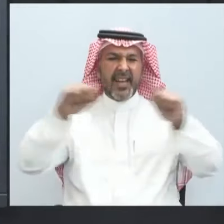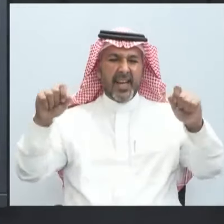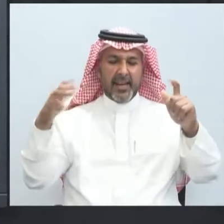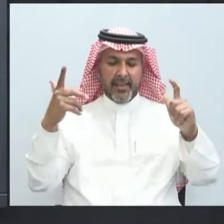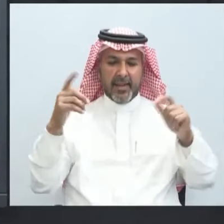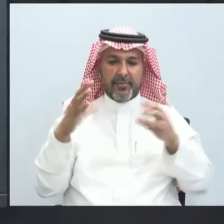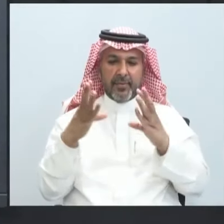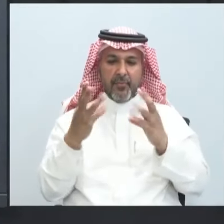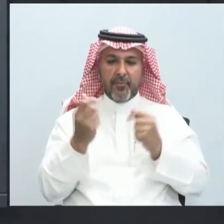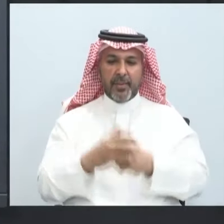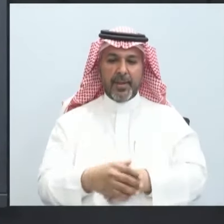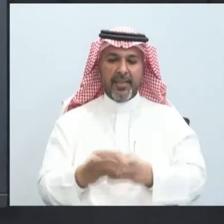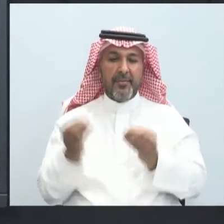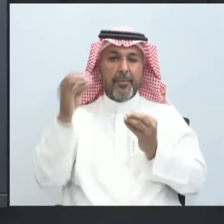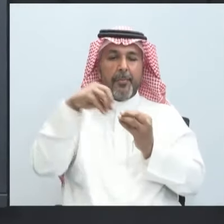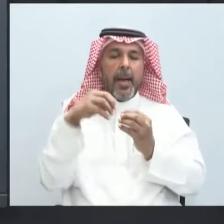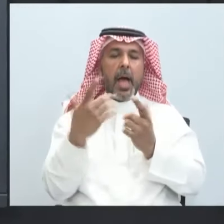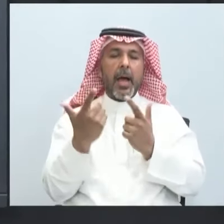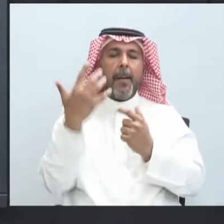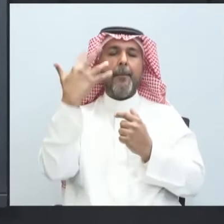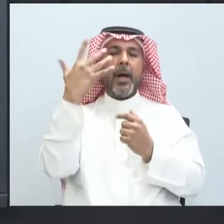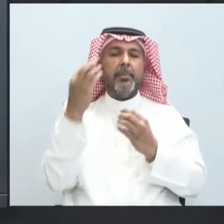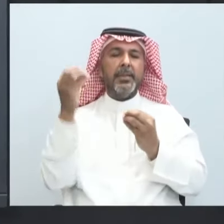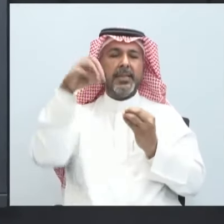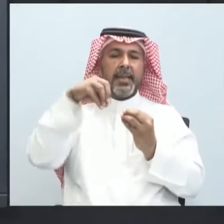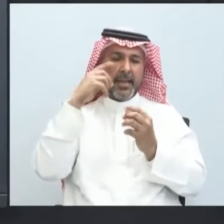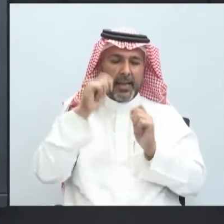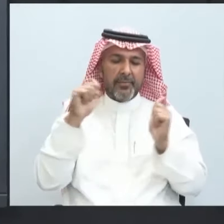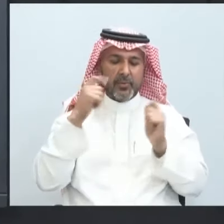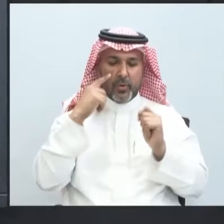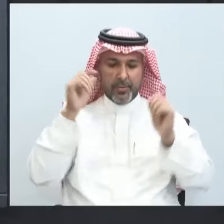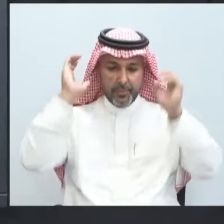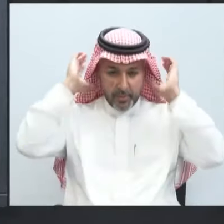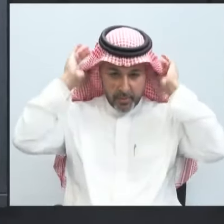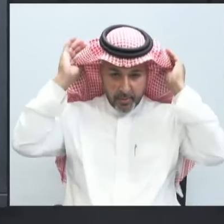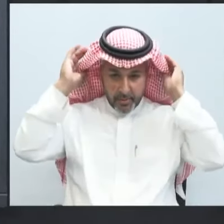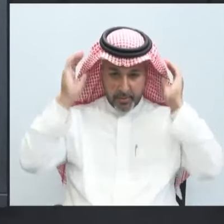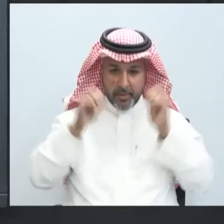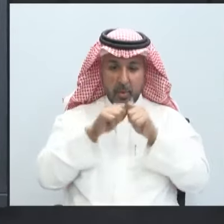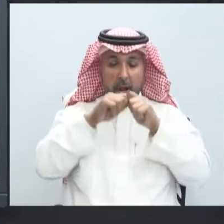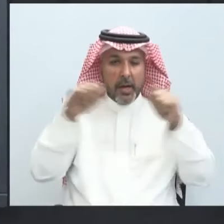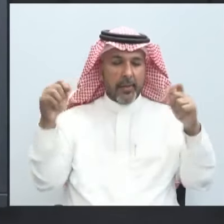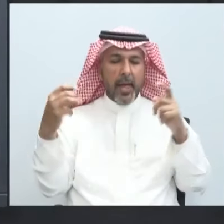العرض عباره عن 30 بوصه اوجد ارتفاع الشاشه بالبساطه لنرى الان توزيعنا